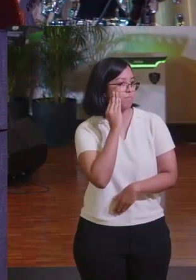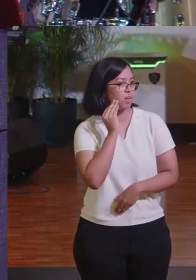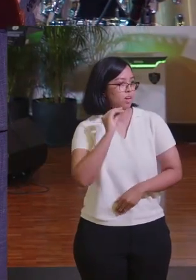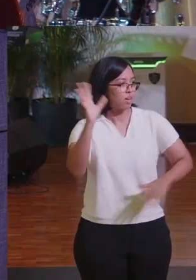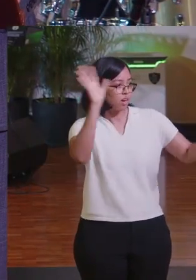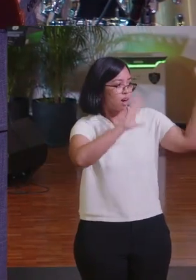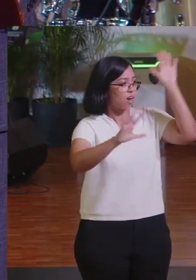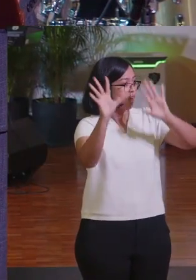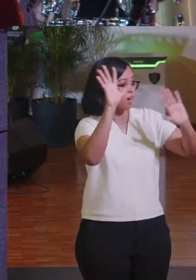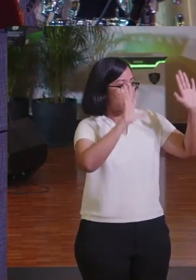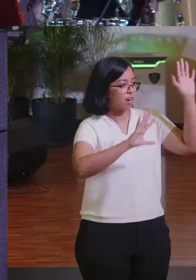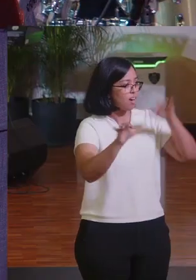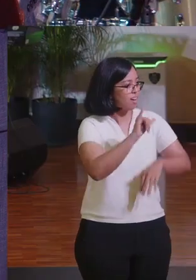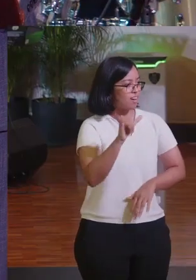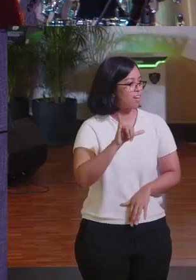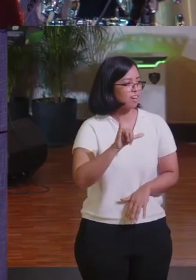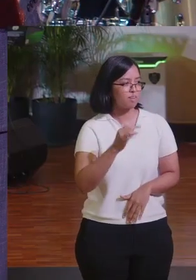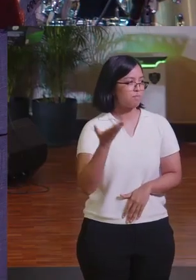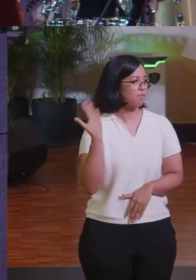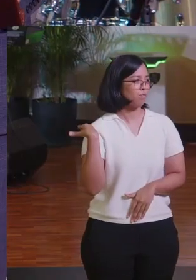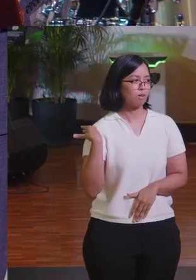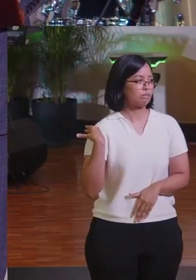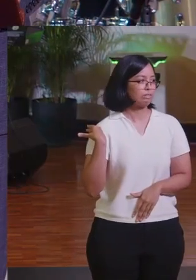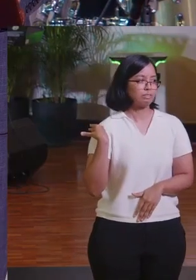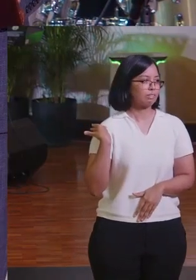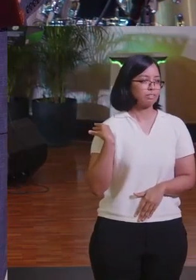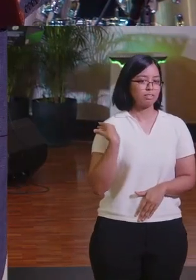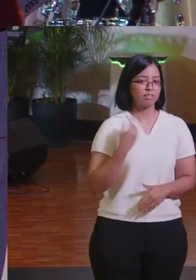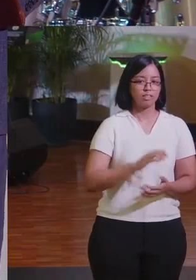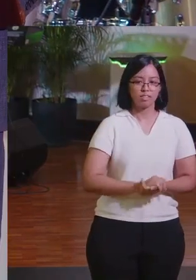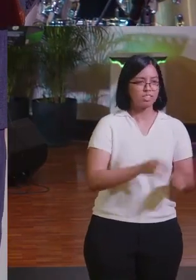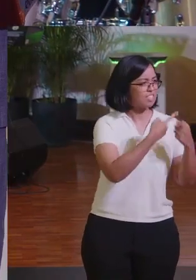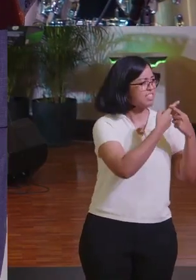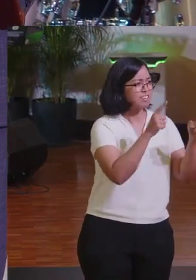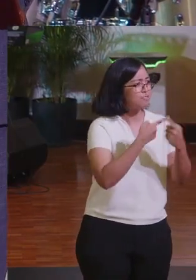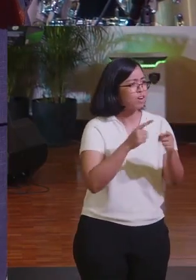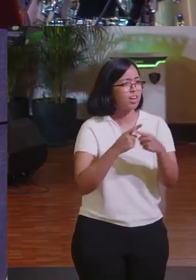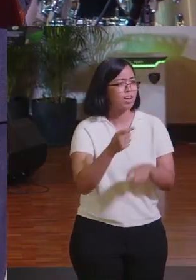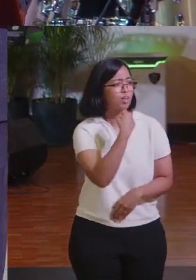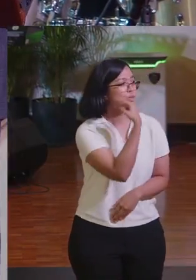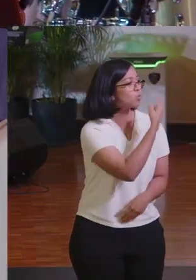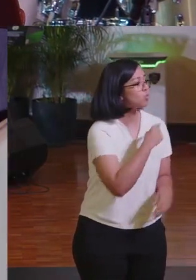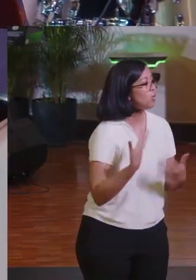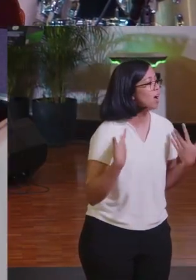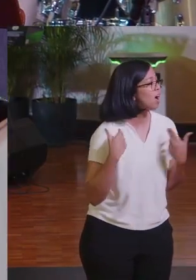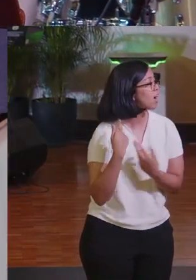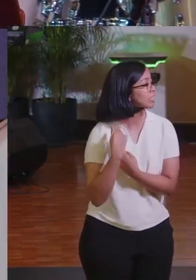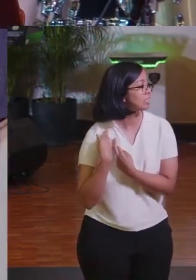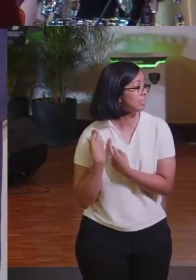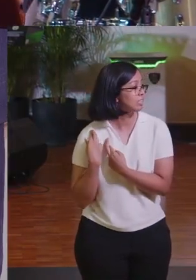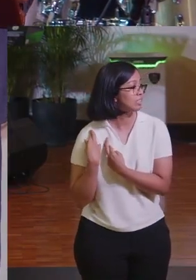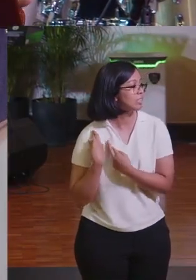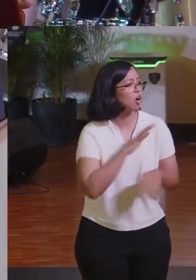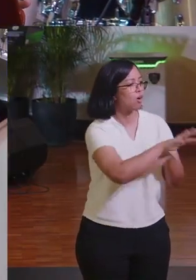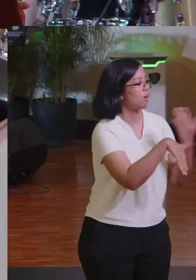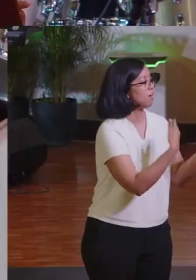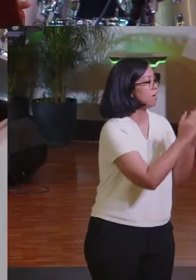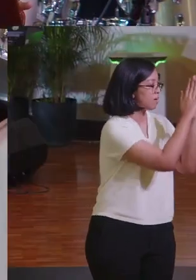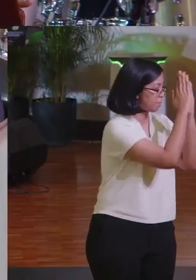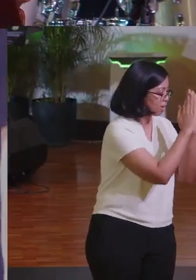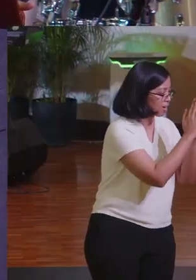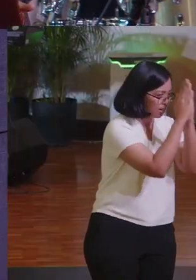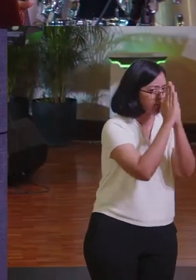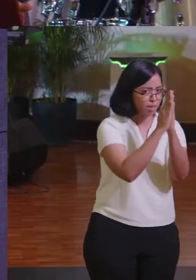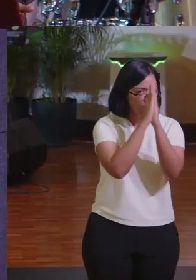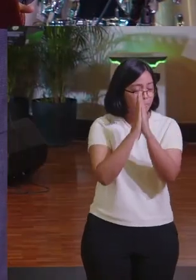calamity like this before. Sabi nila ba, iba ito Sino kaya ang may kasalanan nito? Nag-pray na silang lahat-lahat, pero tuloy-tuloy pa